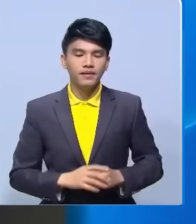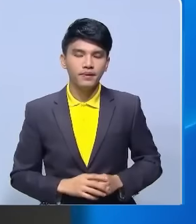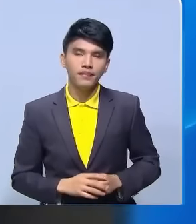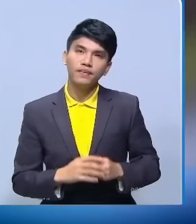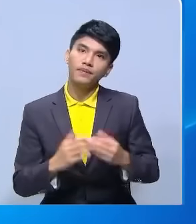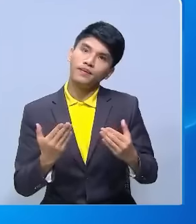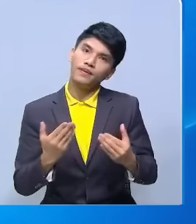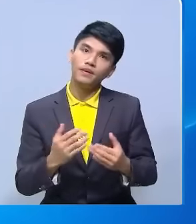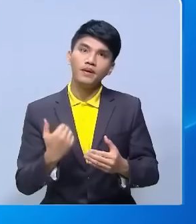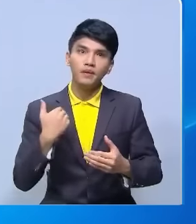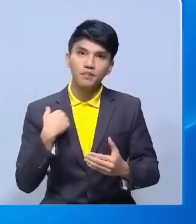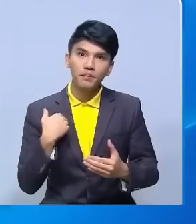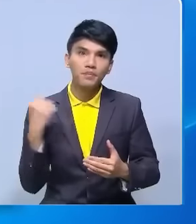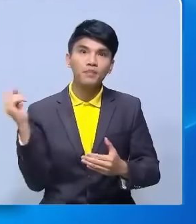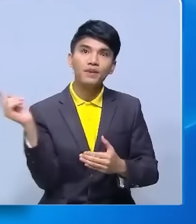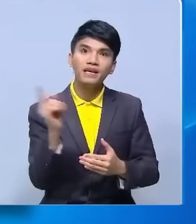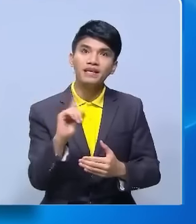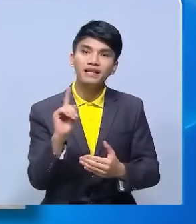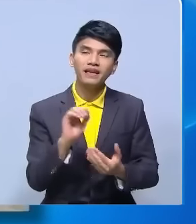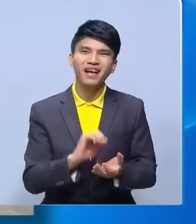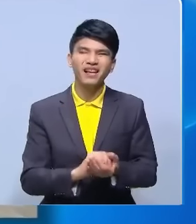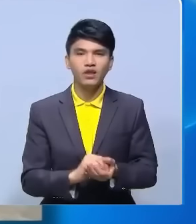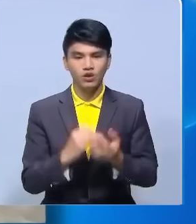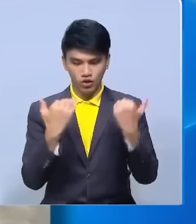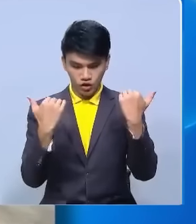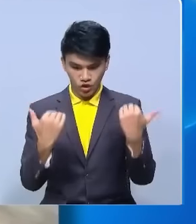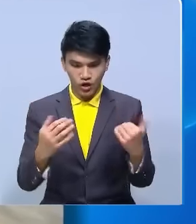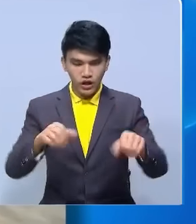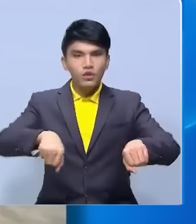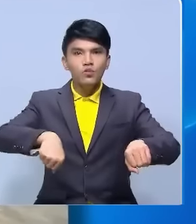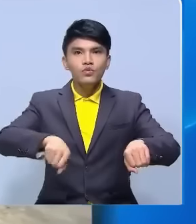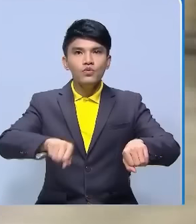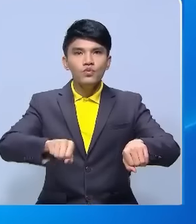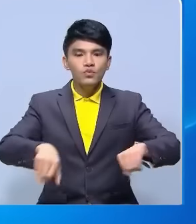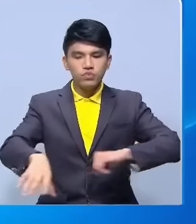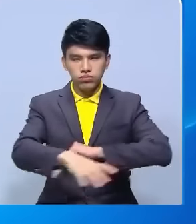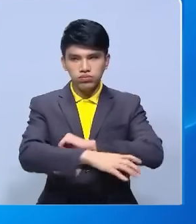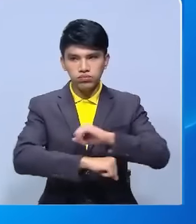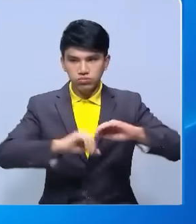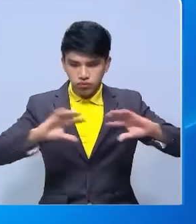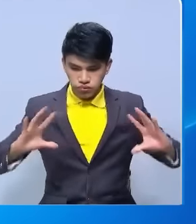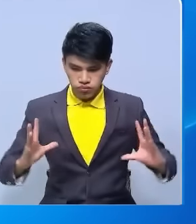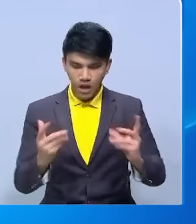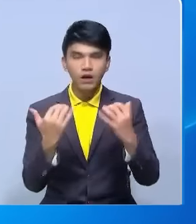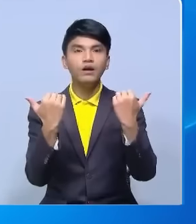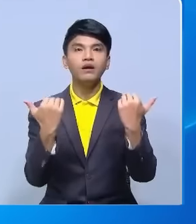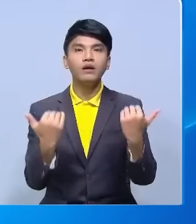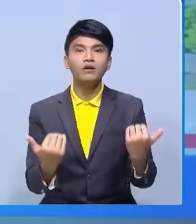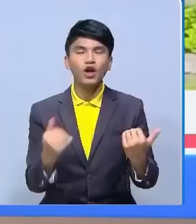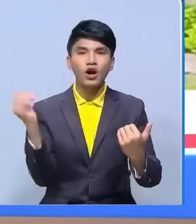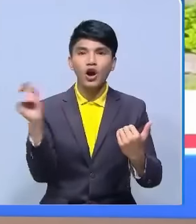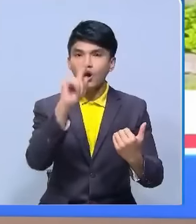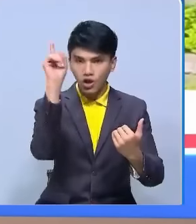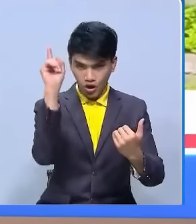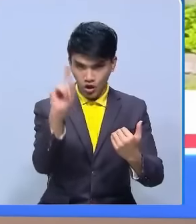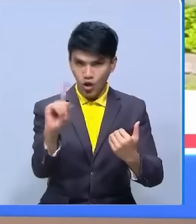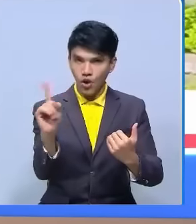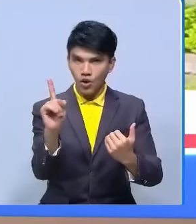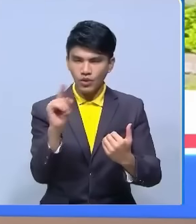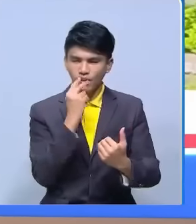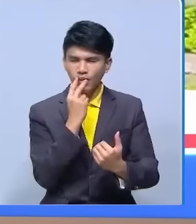ที่เอ่ยไปแล้วเนี่ยมีพื้นที่อะไรบ้างที่แบบว่ารถจักรยานยนต์ถูกขโมยไปเพราะฉะนั้นผู้เสียหายสงสัยก็ลอง